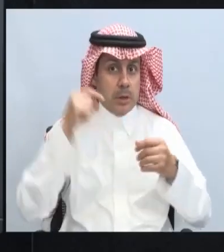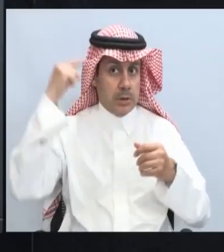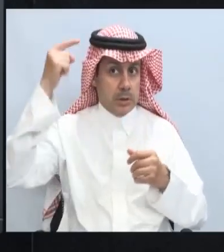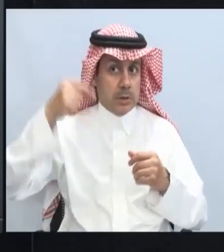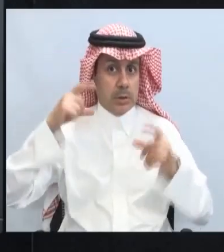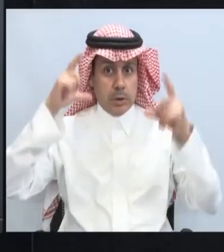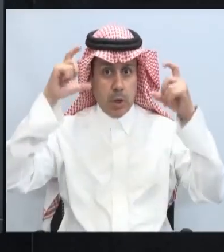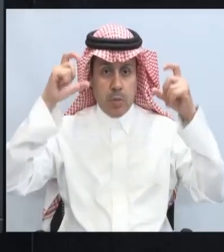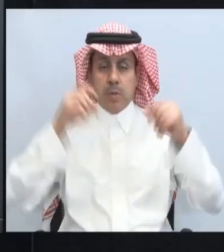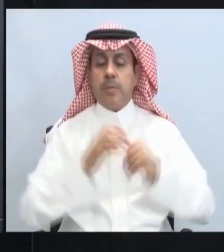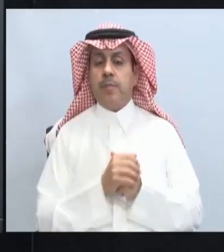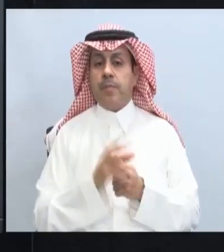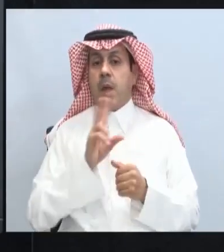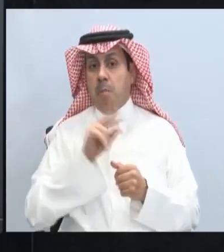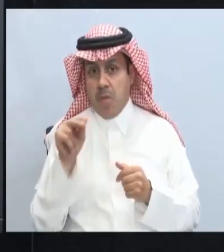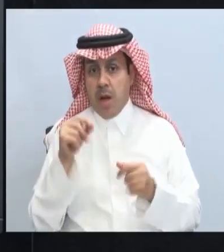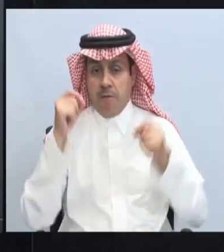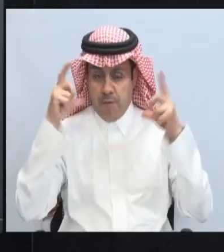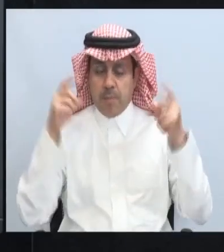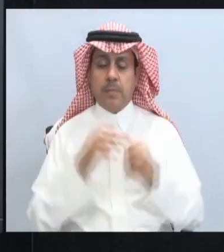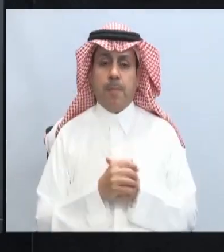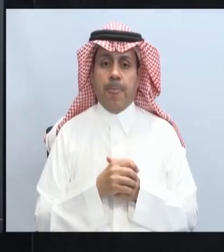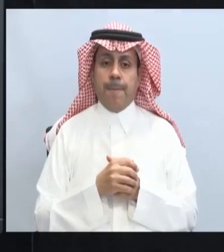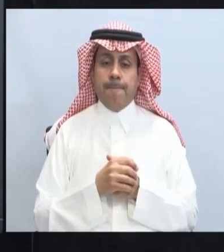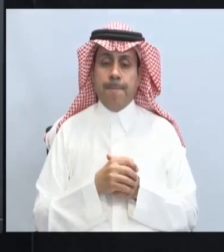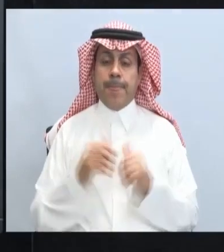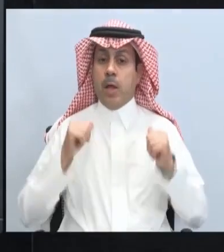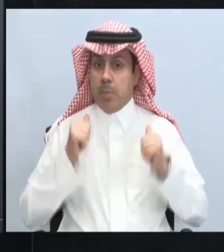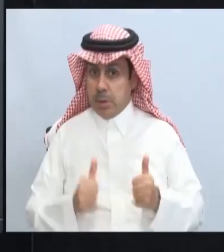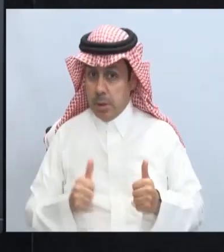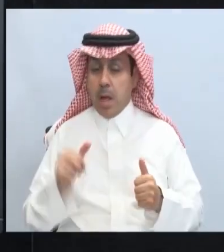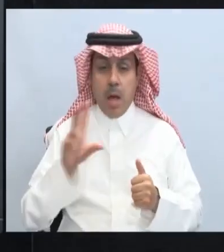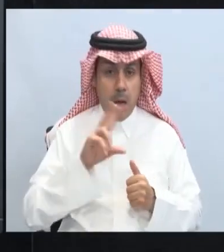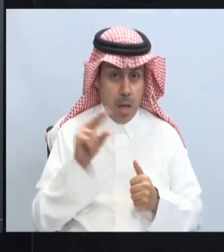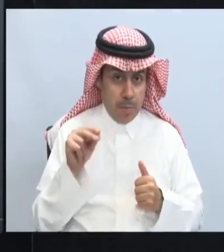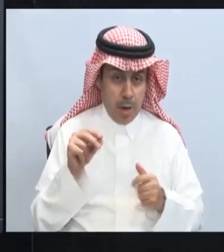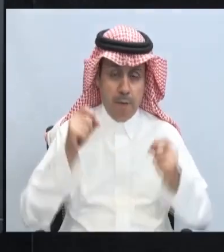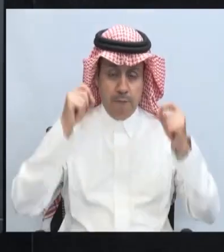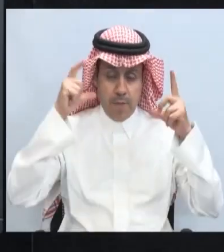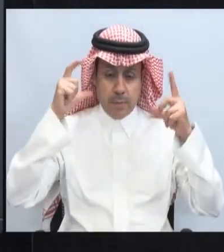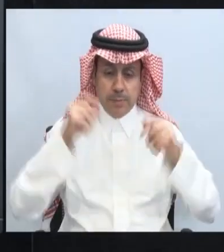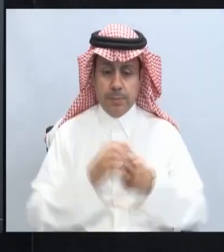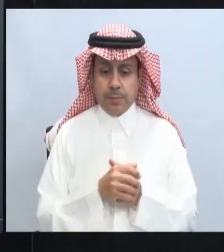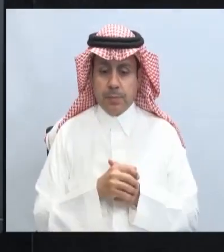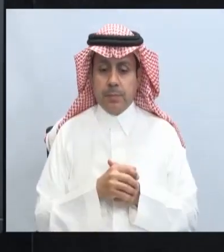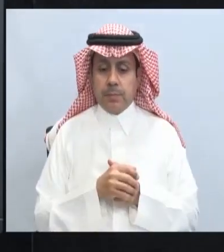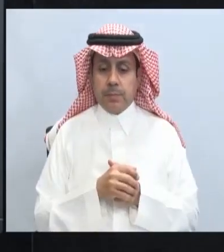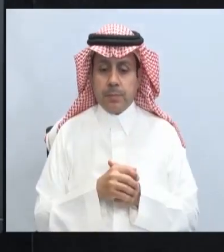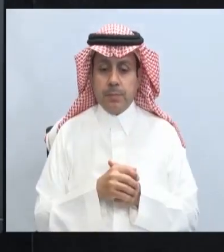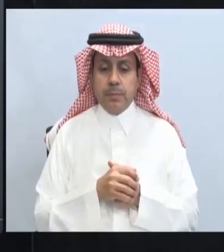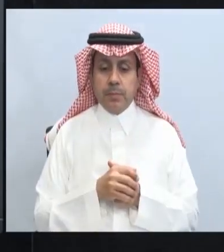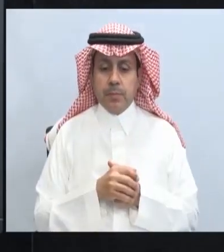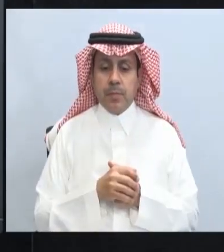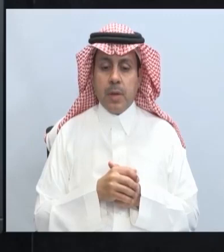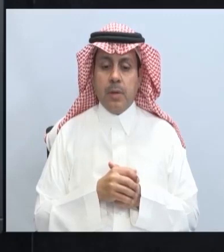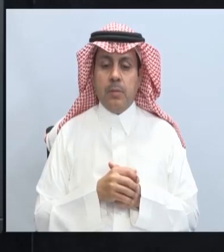وكذلك ضرب الامثله فكلما ضرب الطلاب والطالبات الامثله ونوع فيها كل ما كان